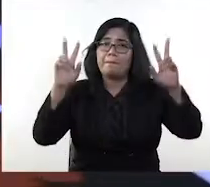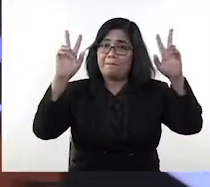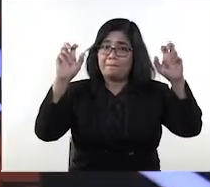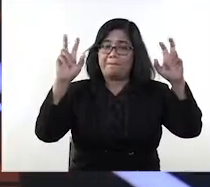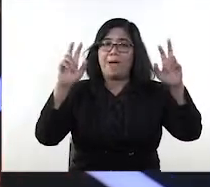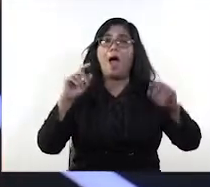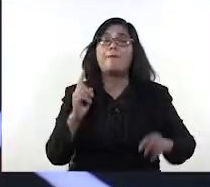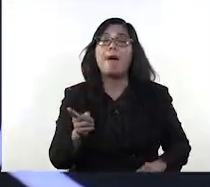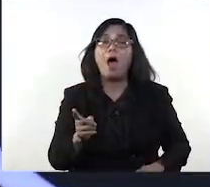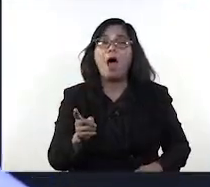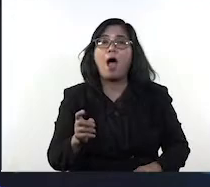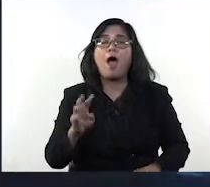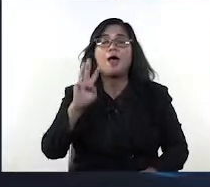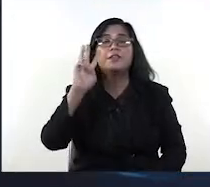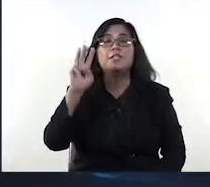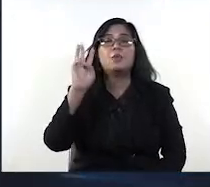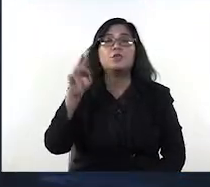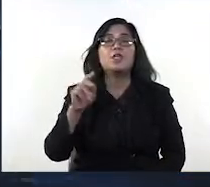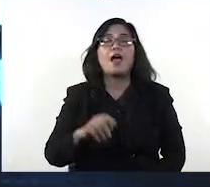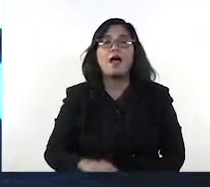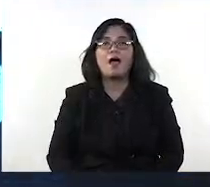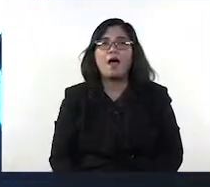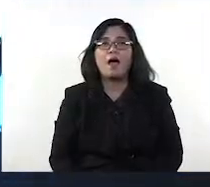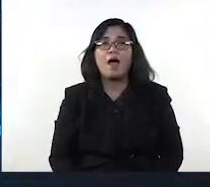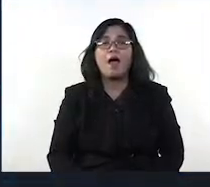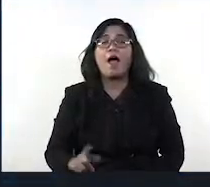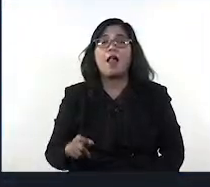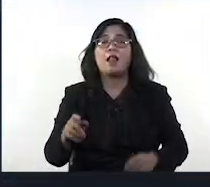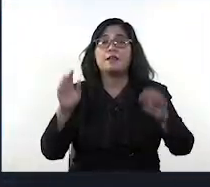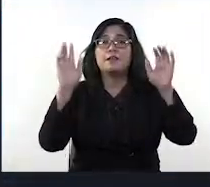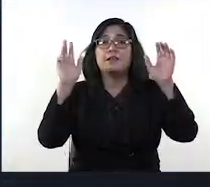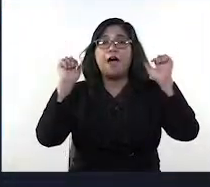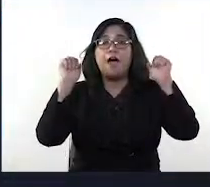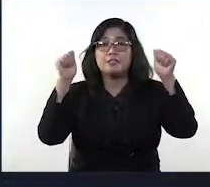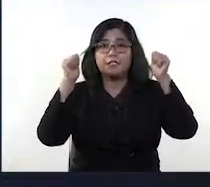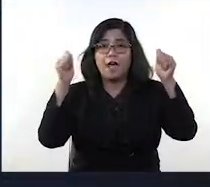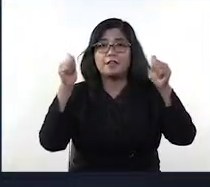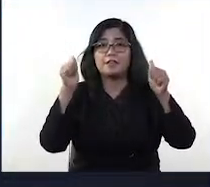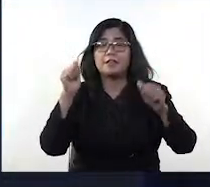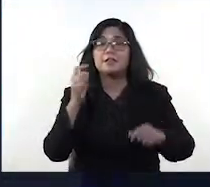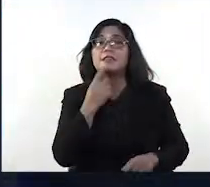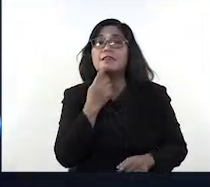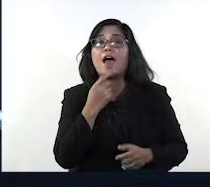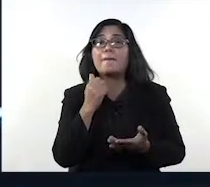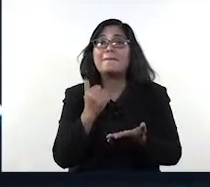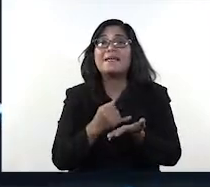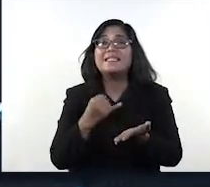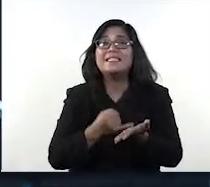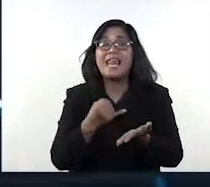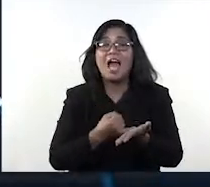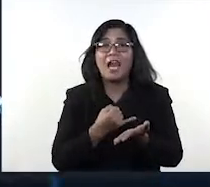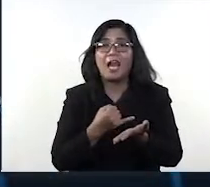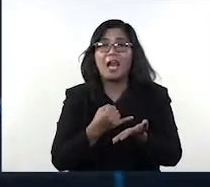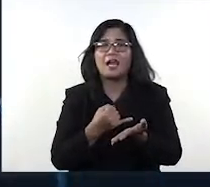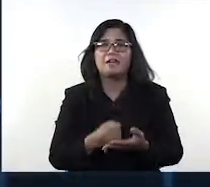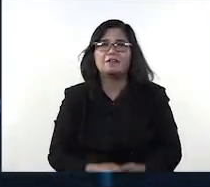tentang 33 hal Dahsyat tentang penginjilan nah saya